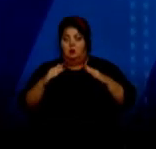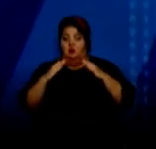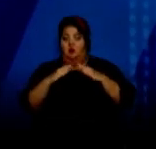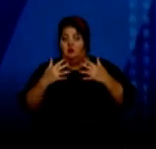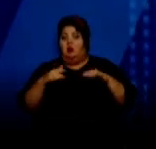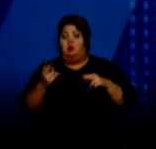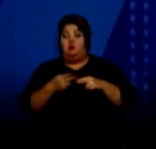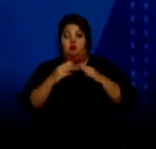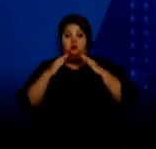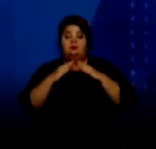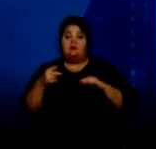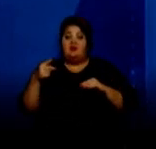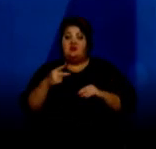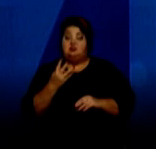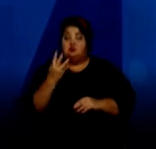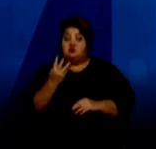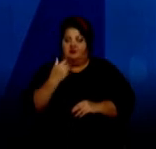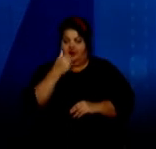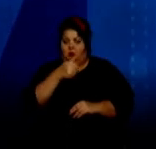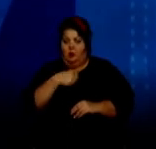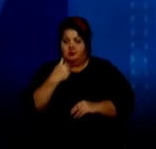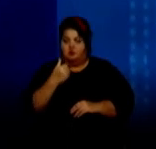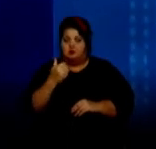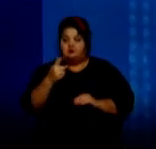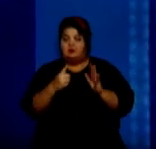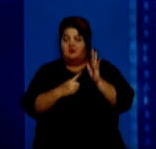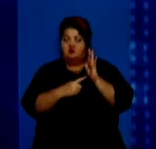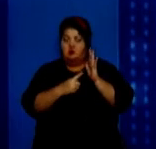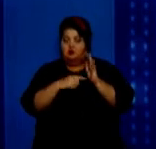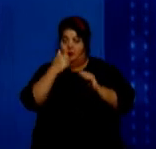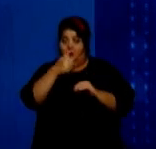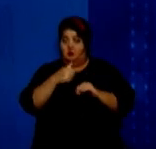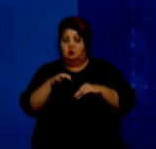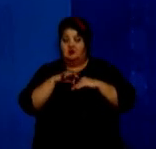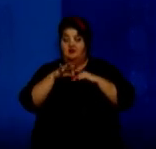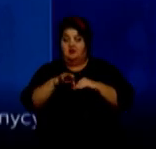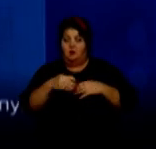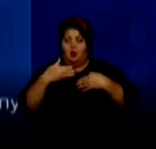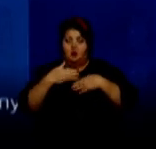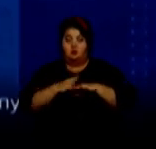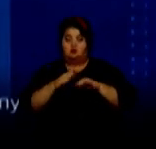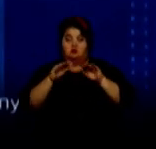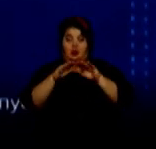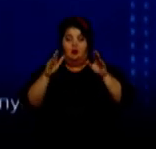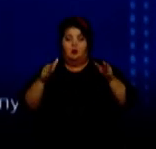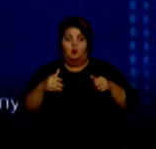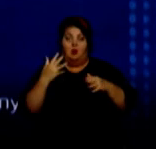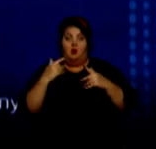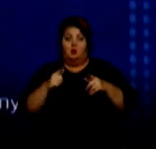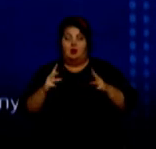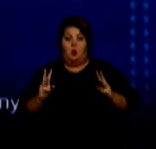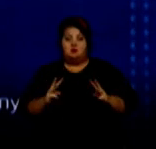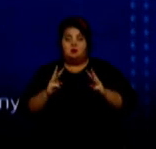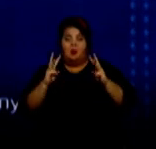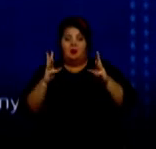даху з 2004 року. В 2006 році відбулася руйнація куполу, коли його спалили і всі